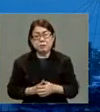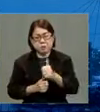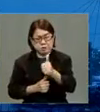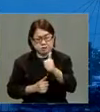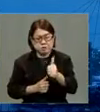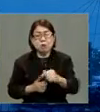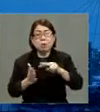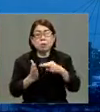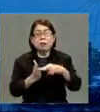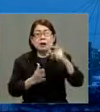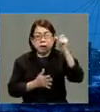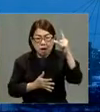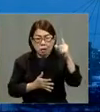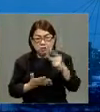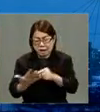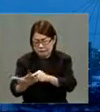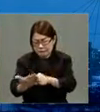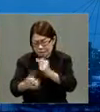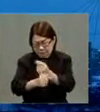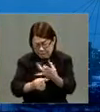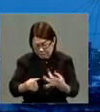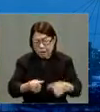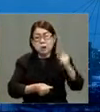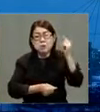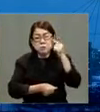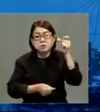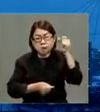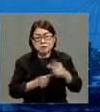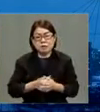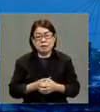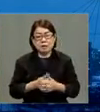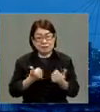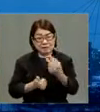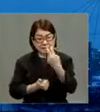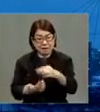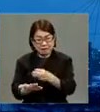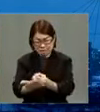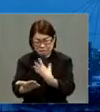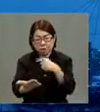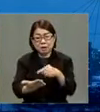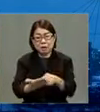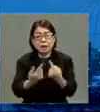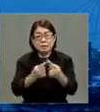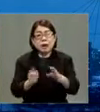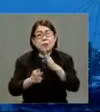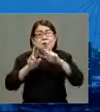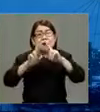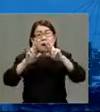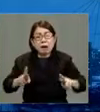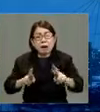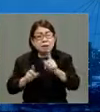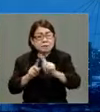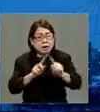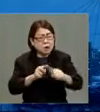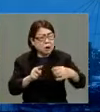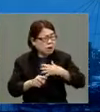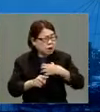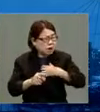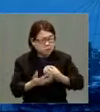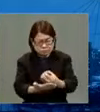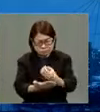าเข้าใจในขั้นตอนการทำงานครับก็อันนี้ก็จะเห็นนะครับประชาชนจะเห็นอันนี้นะครับเพราะฉะนั้นถ้าร้านค้าอยากให้ประชาชนเห็นให้ถูกนะครับปัญหาที่เราเจอมา